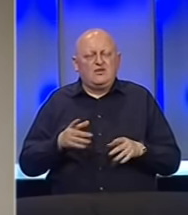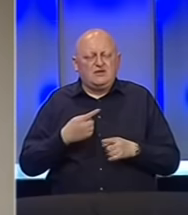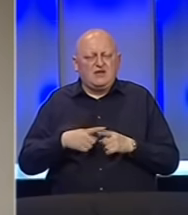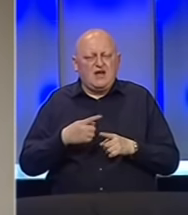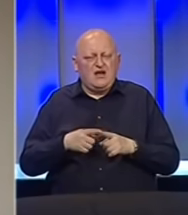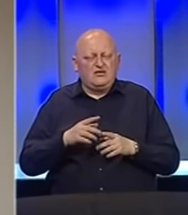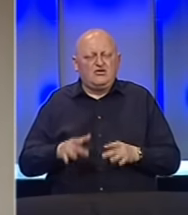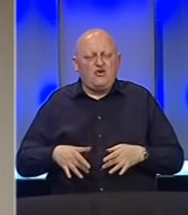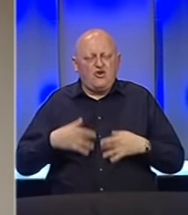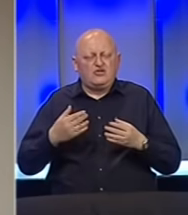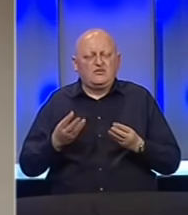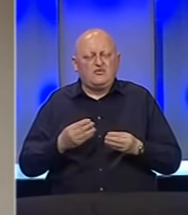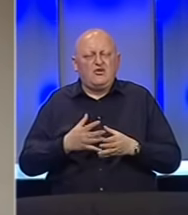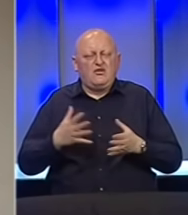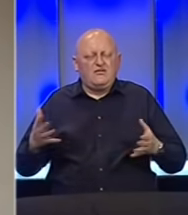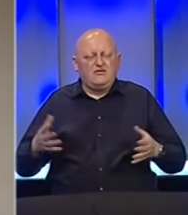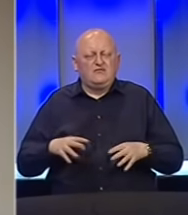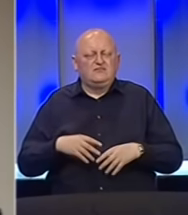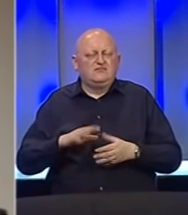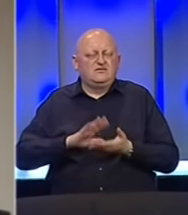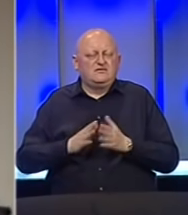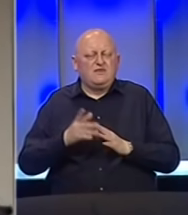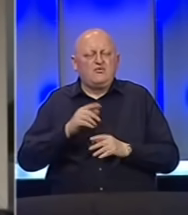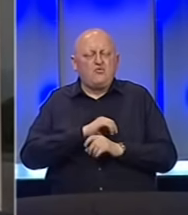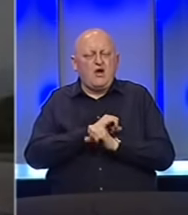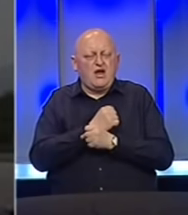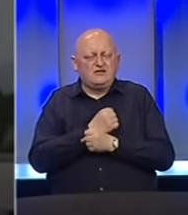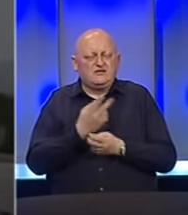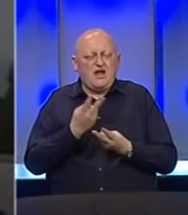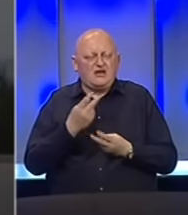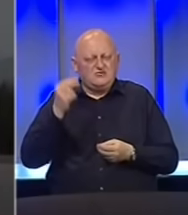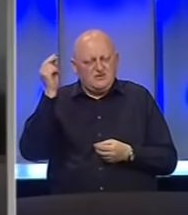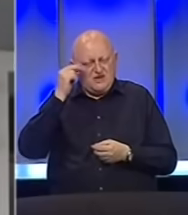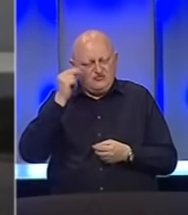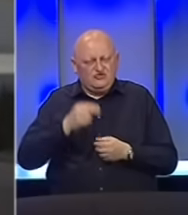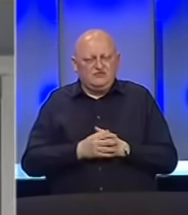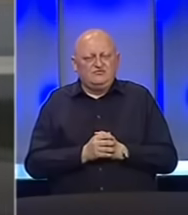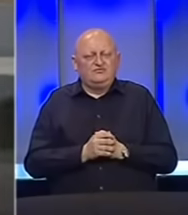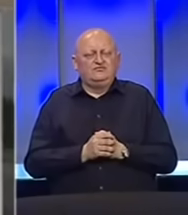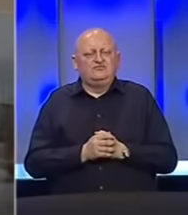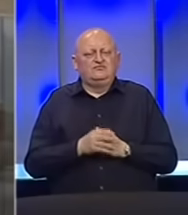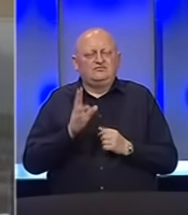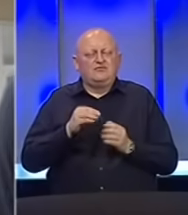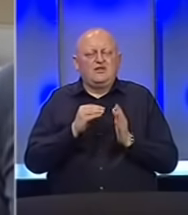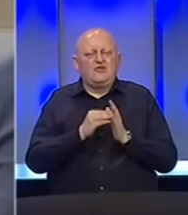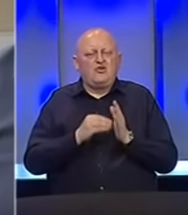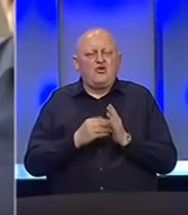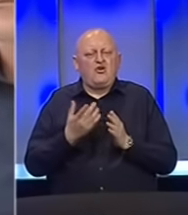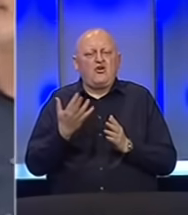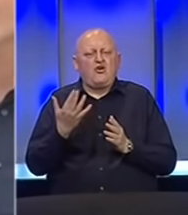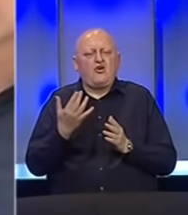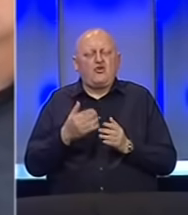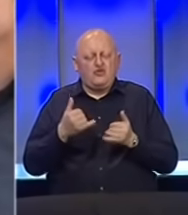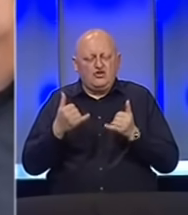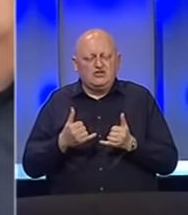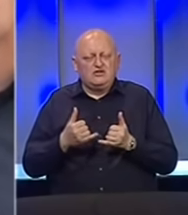uzrokovala odgodu mnogih velikih i raskošnih svadbi u Hercegovini, na kakve smo inače navikli. Imate li podatak koliko je evo